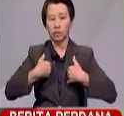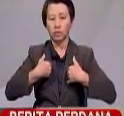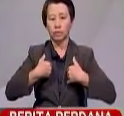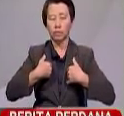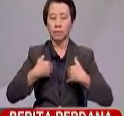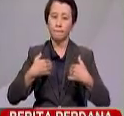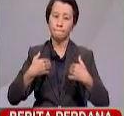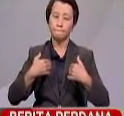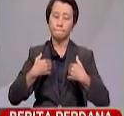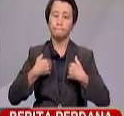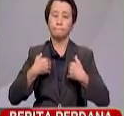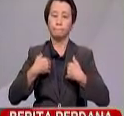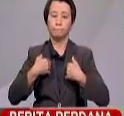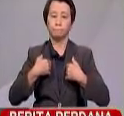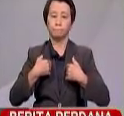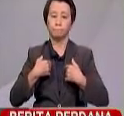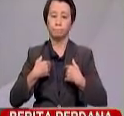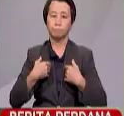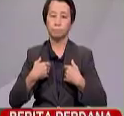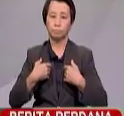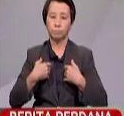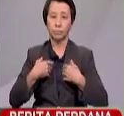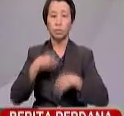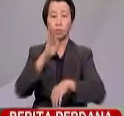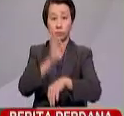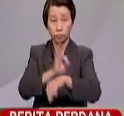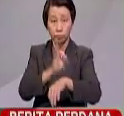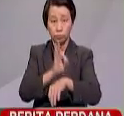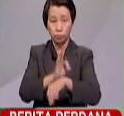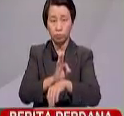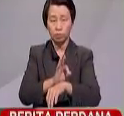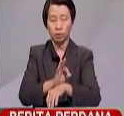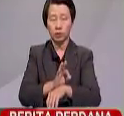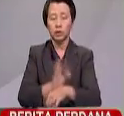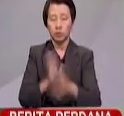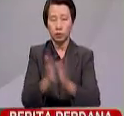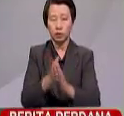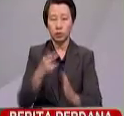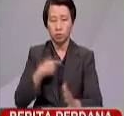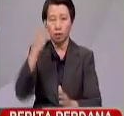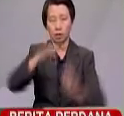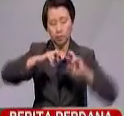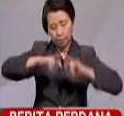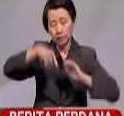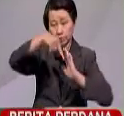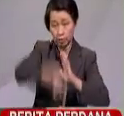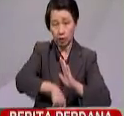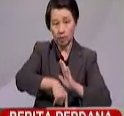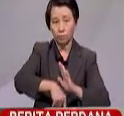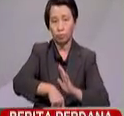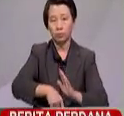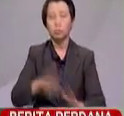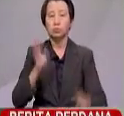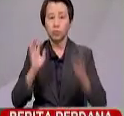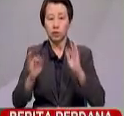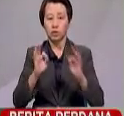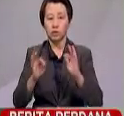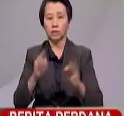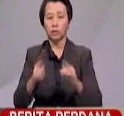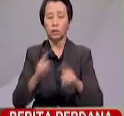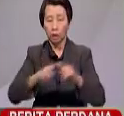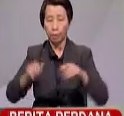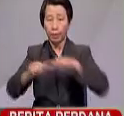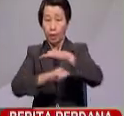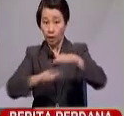apa, dia punya fungsi dia ada political sedikit. Jadi ini kita kena kaji dalam sikit lagi. Sebab itu sekuriti belum keluar lagi, tapi secara